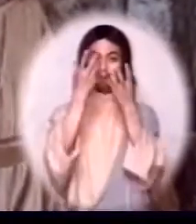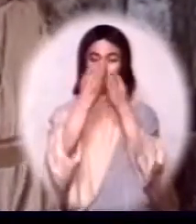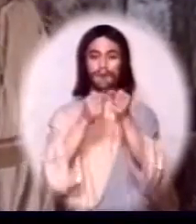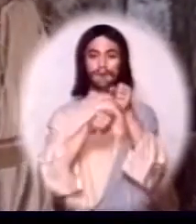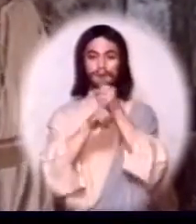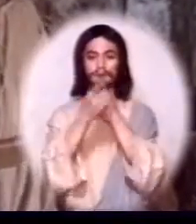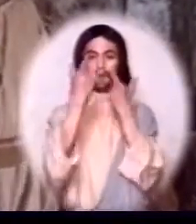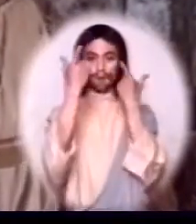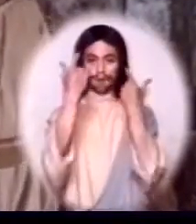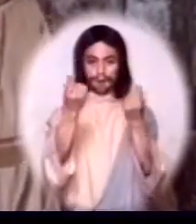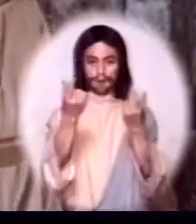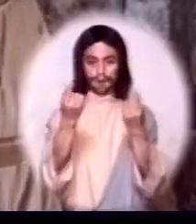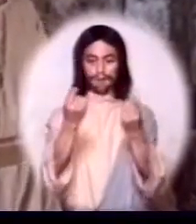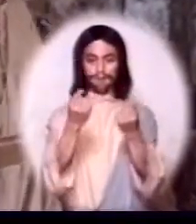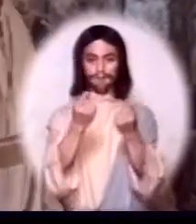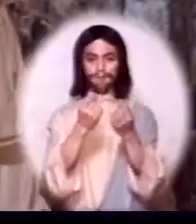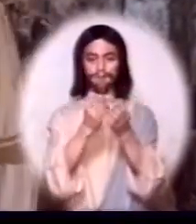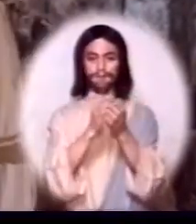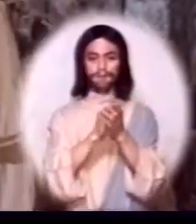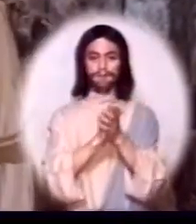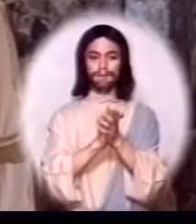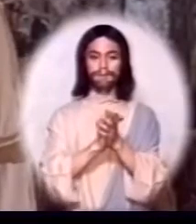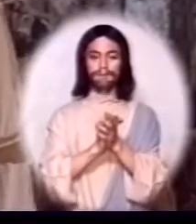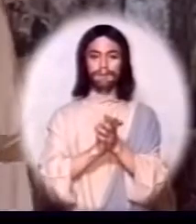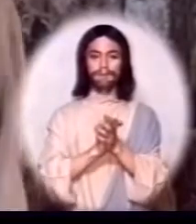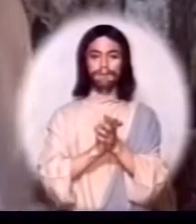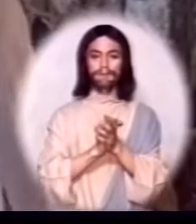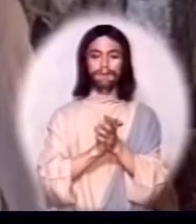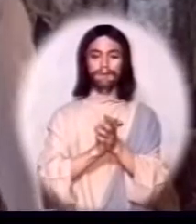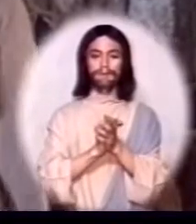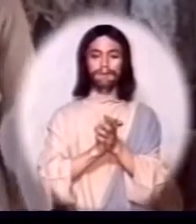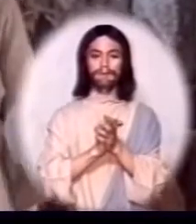이 비유의 뜻은 이러하니라.